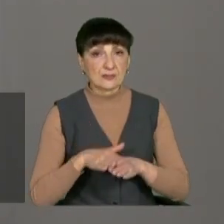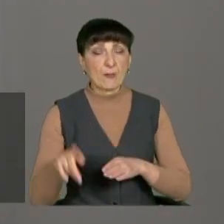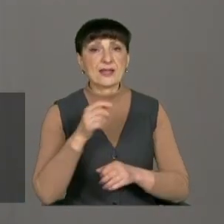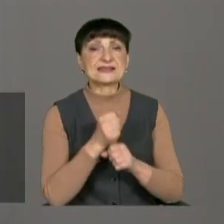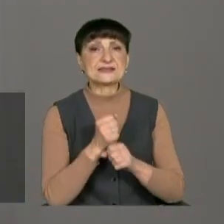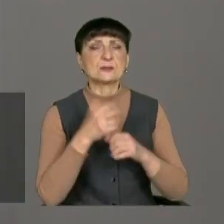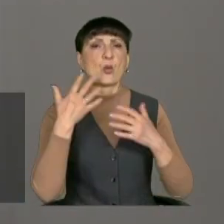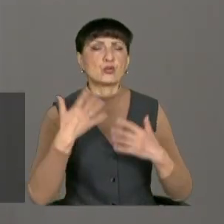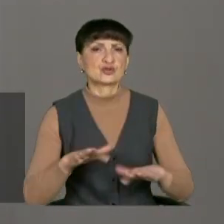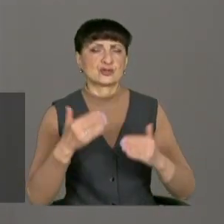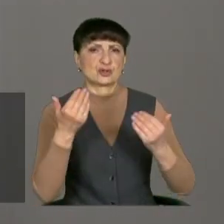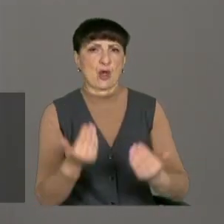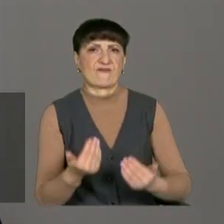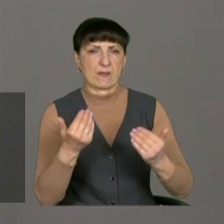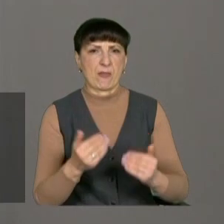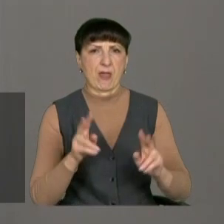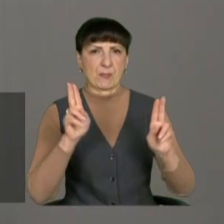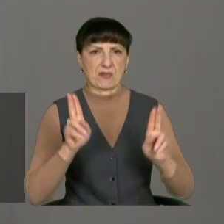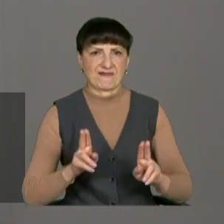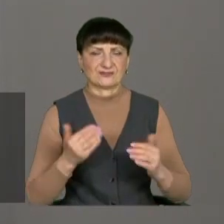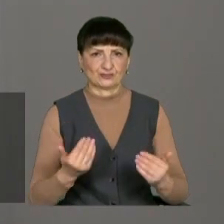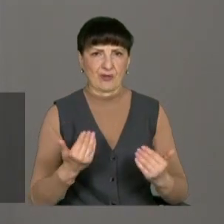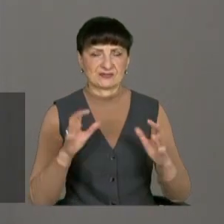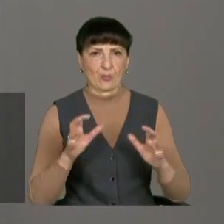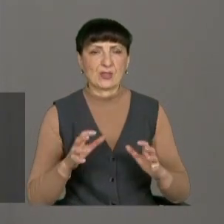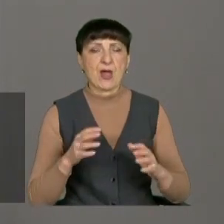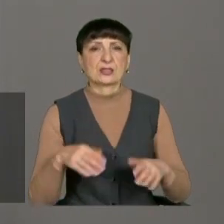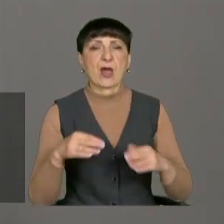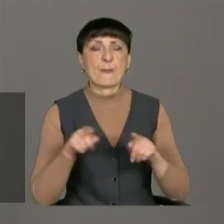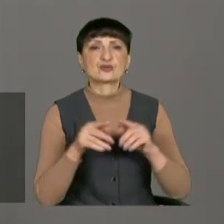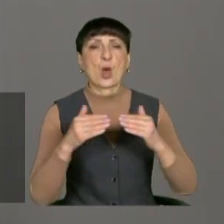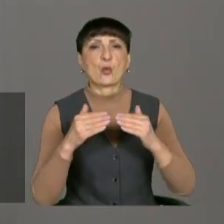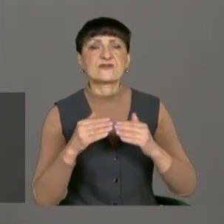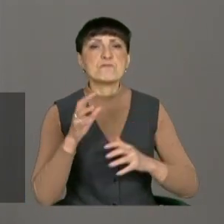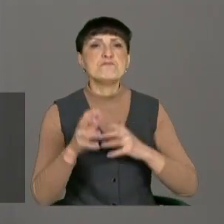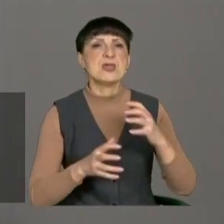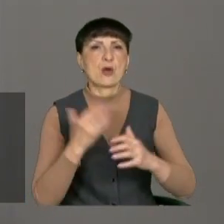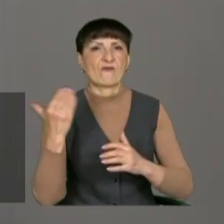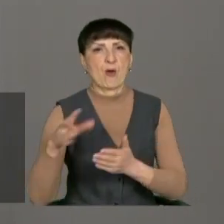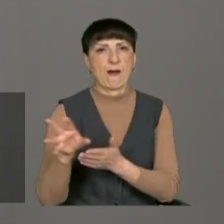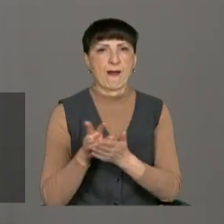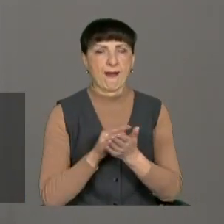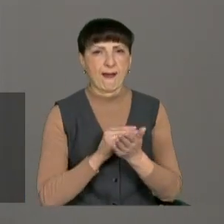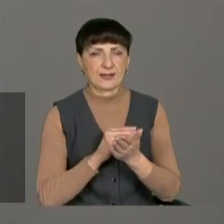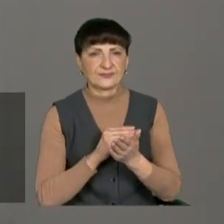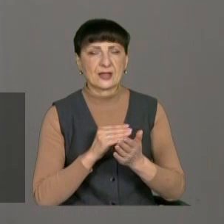по уже ультрасовременному стандарту, на уровне, так скажем, мировых стандартов